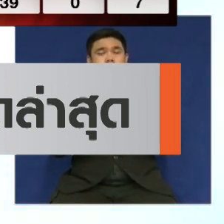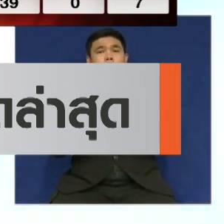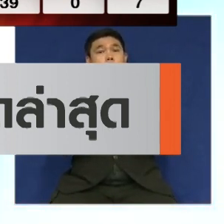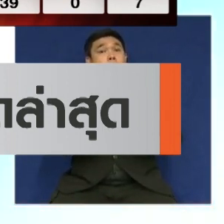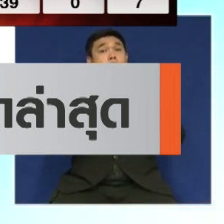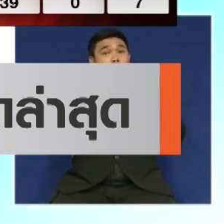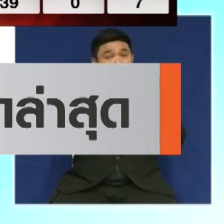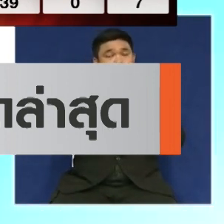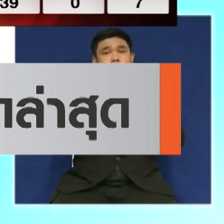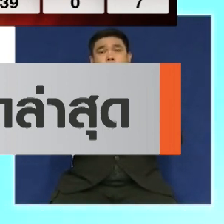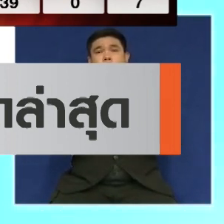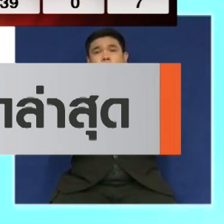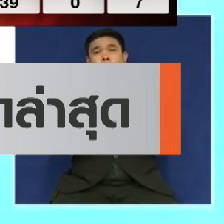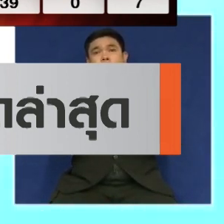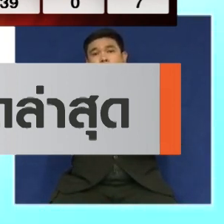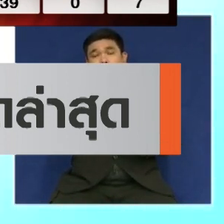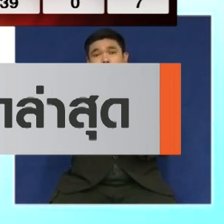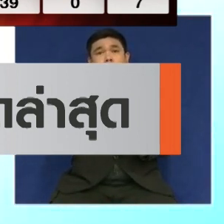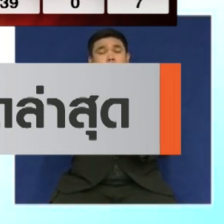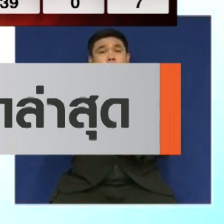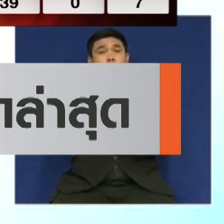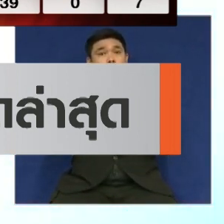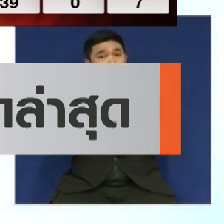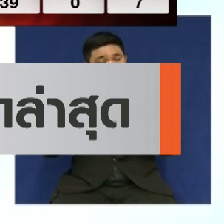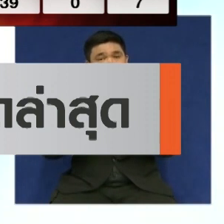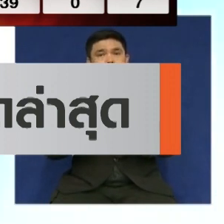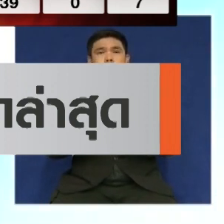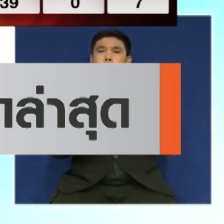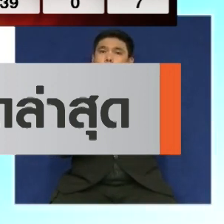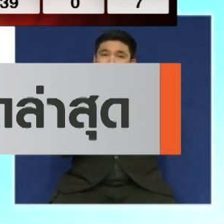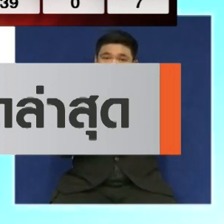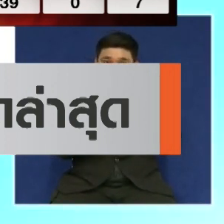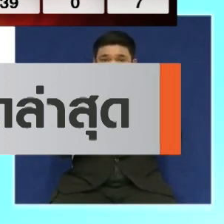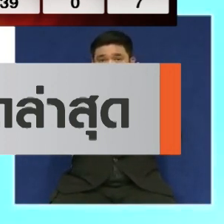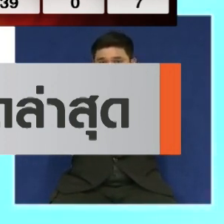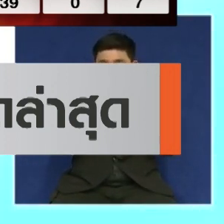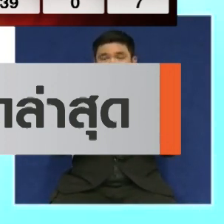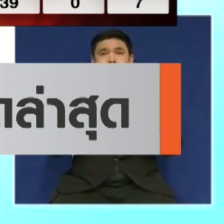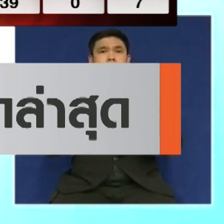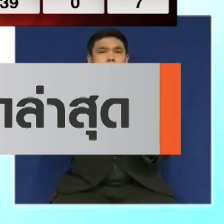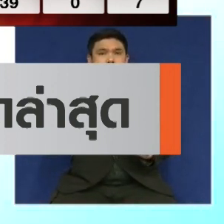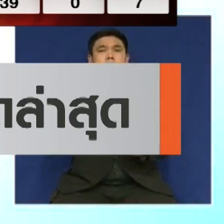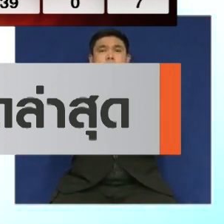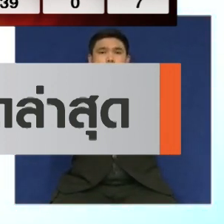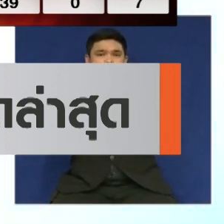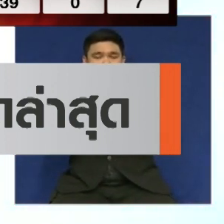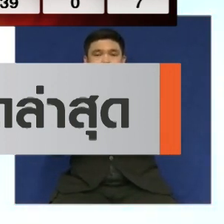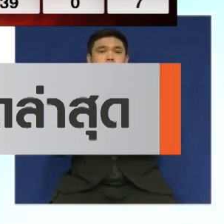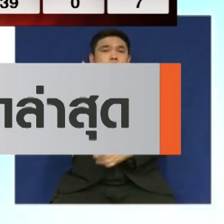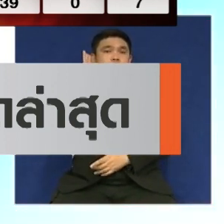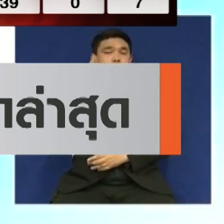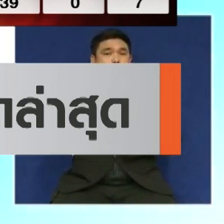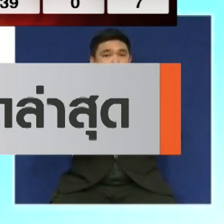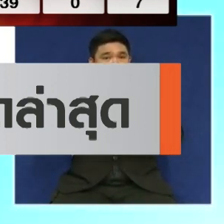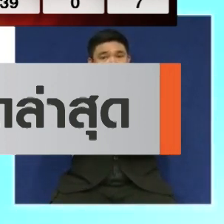มจังหวัดสมุทรสงครามนะครับหรือกรุงเทพมหานครทางด้านตะวันตกก็มีพ่อค้าแม่ค้านะครับหรือค